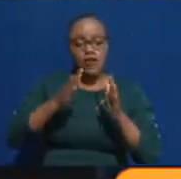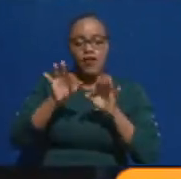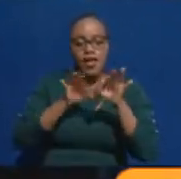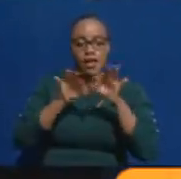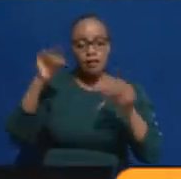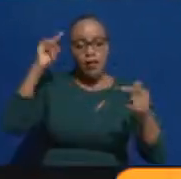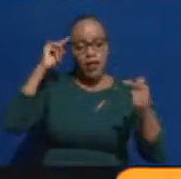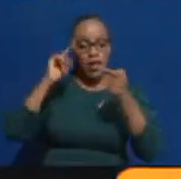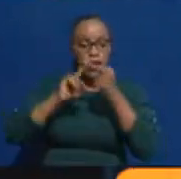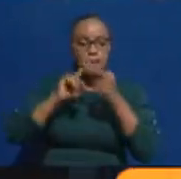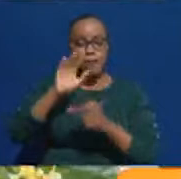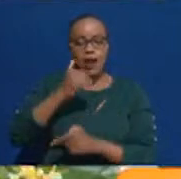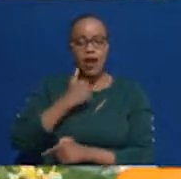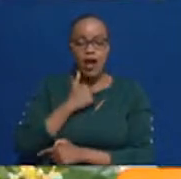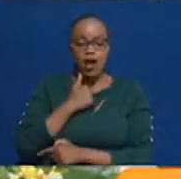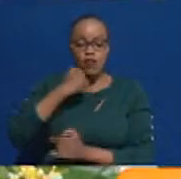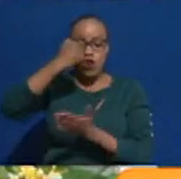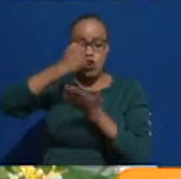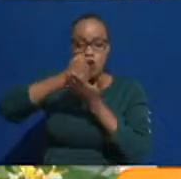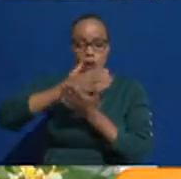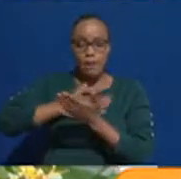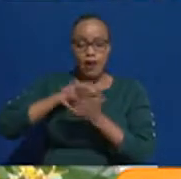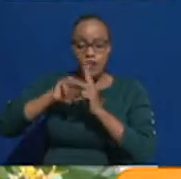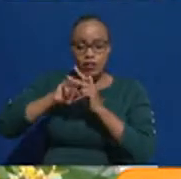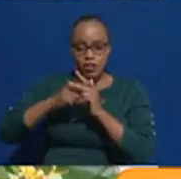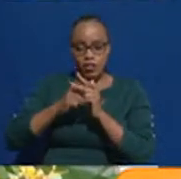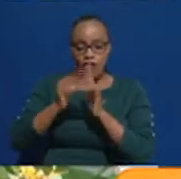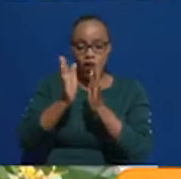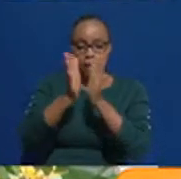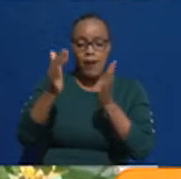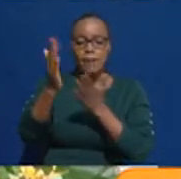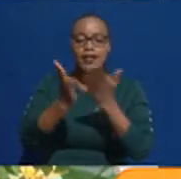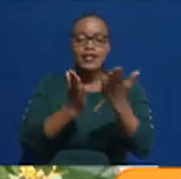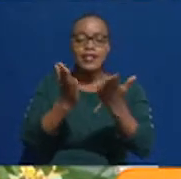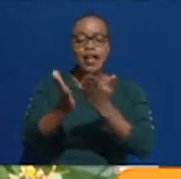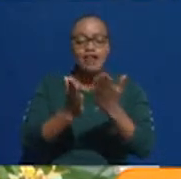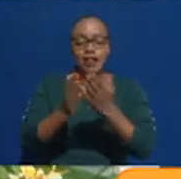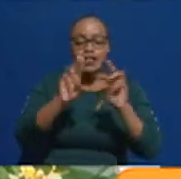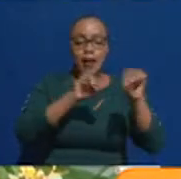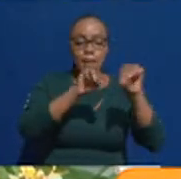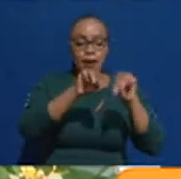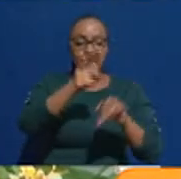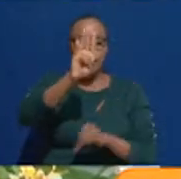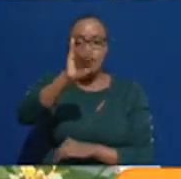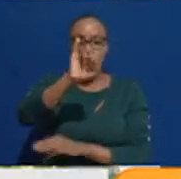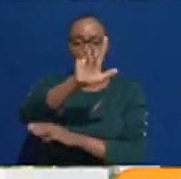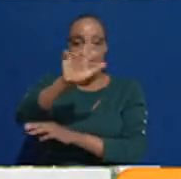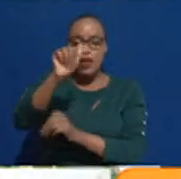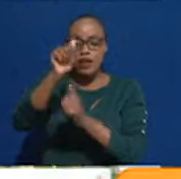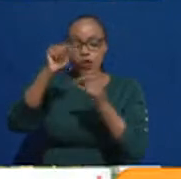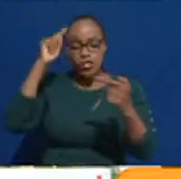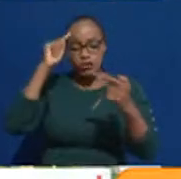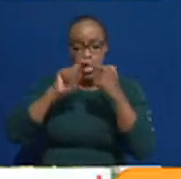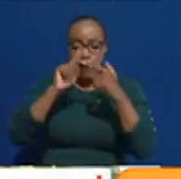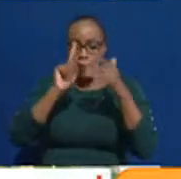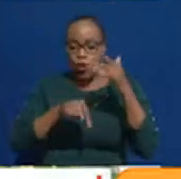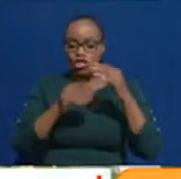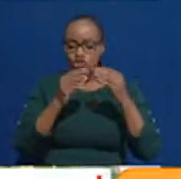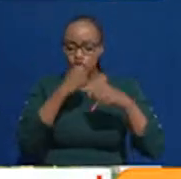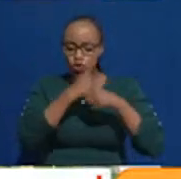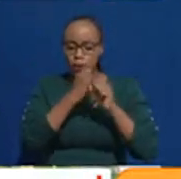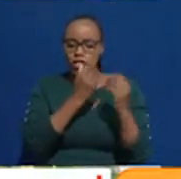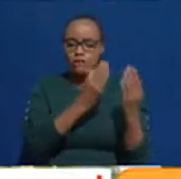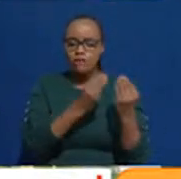yao. My office has initiated the development of a public service management bill that seeks to streamline and